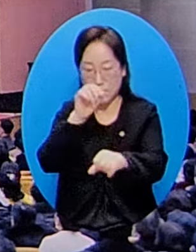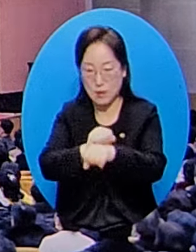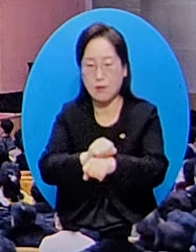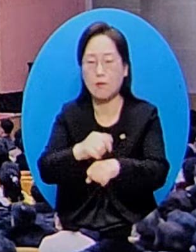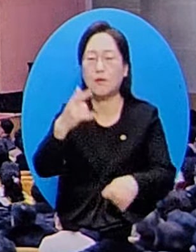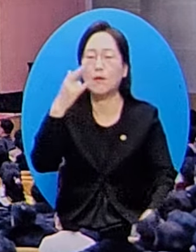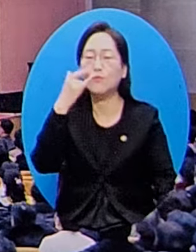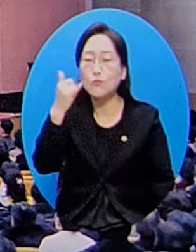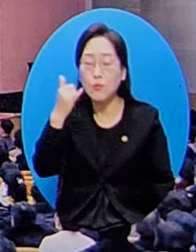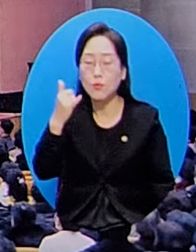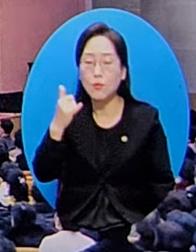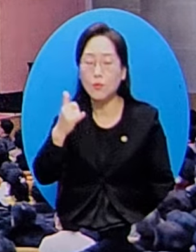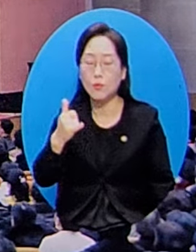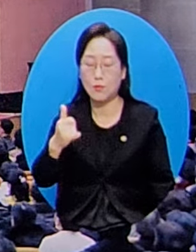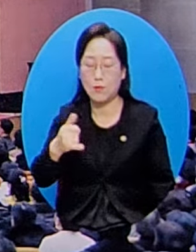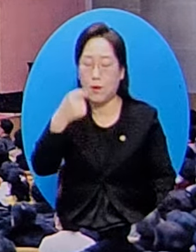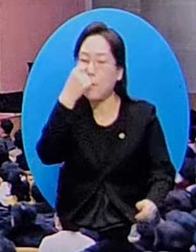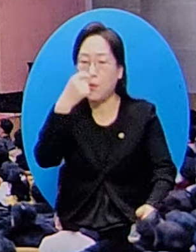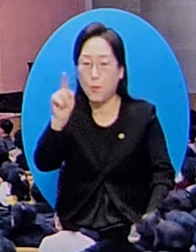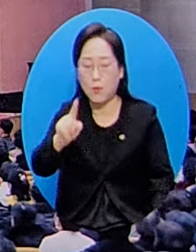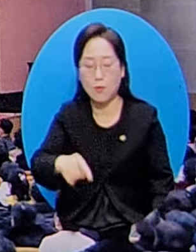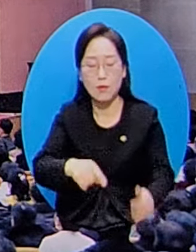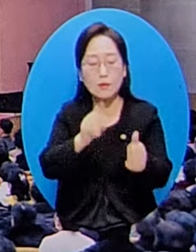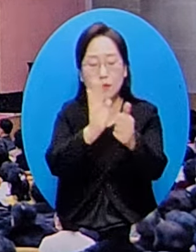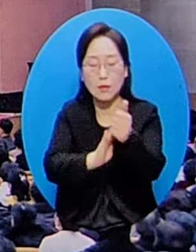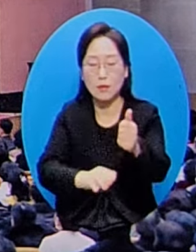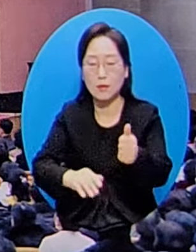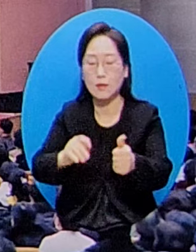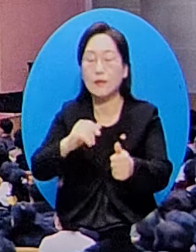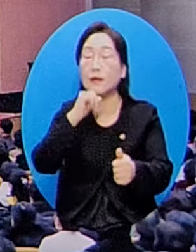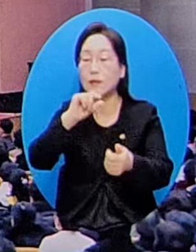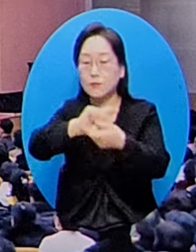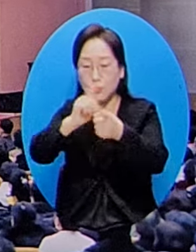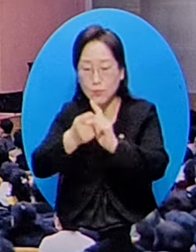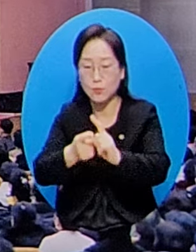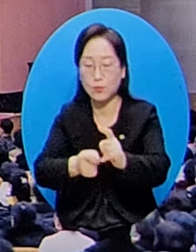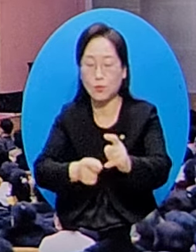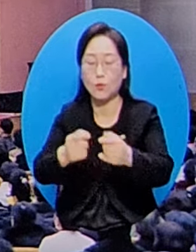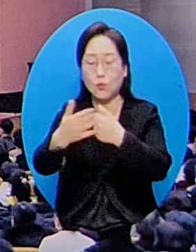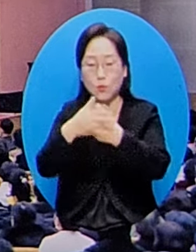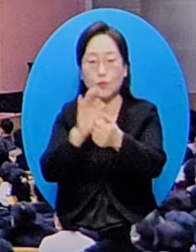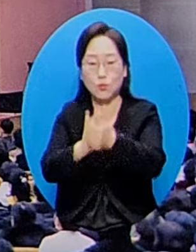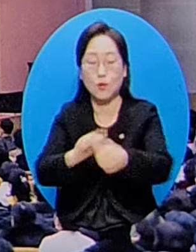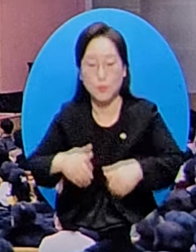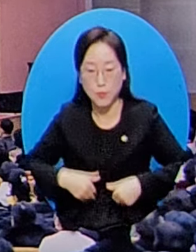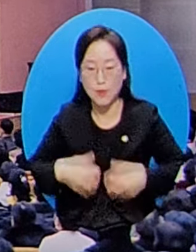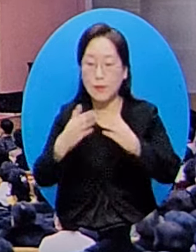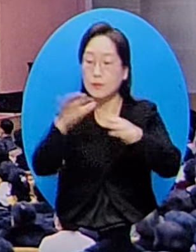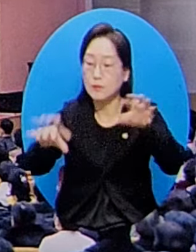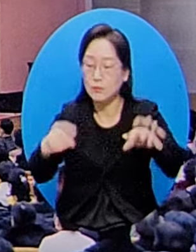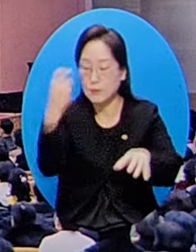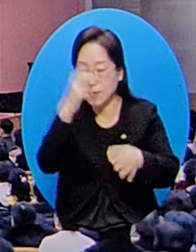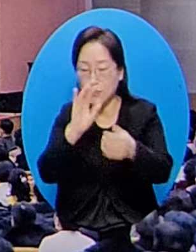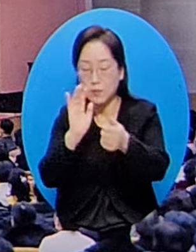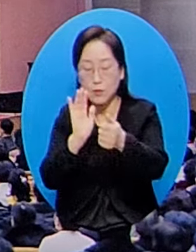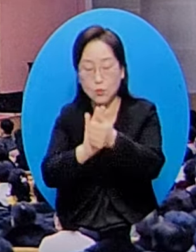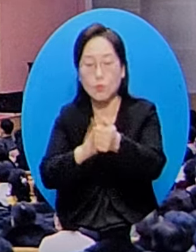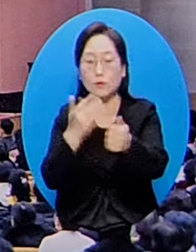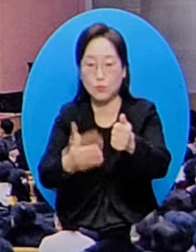부모로부터 가난하더라도 서로 도와야 된다고 하는 그러한 이웃을 살피고 돕는 그러한 정신을